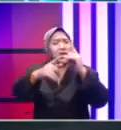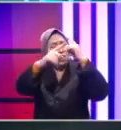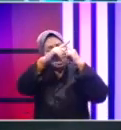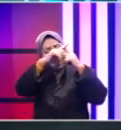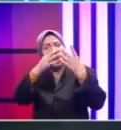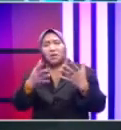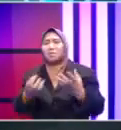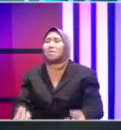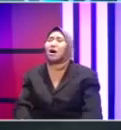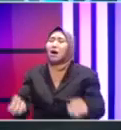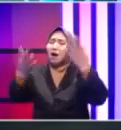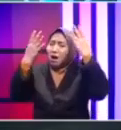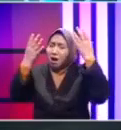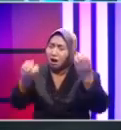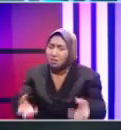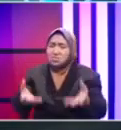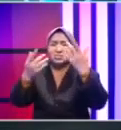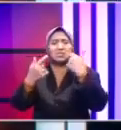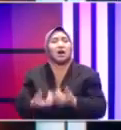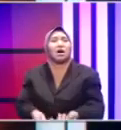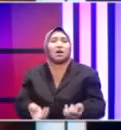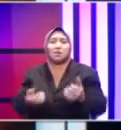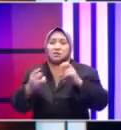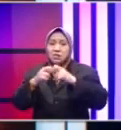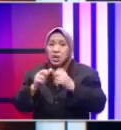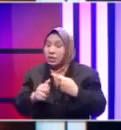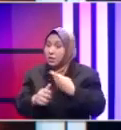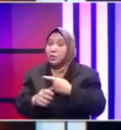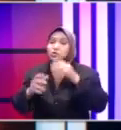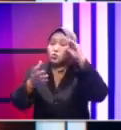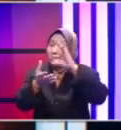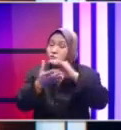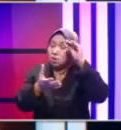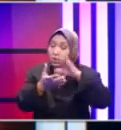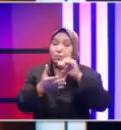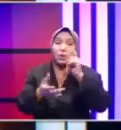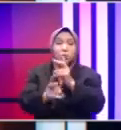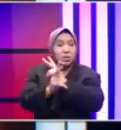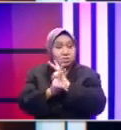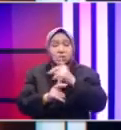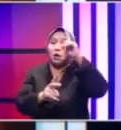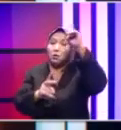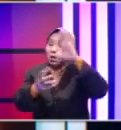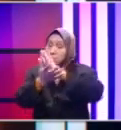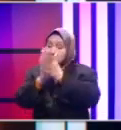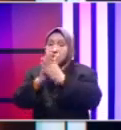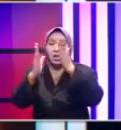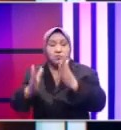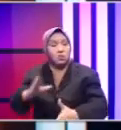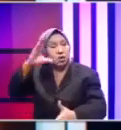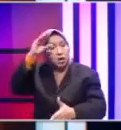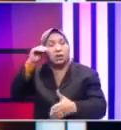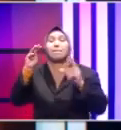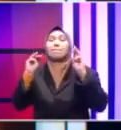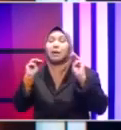jadi banyak implikasi hukum pada para suami di luasannya kita perlu menjaga karena Allah menjadikan seorang lelaki ini